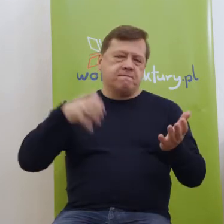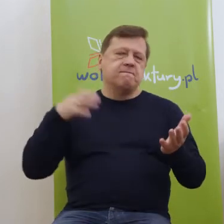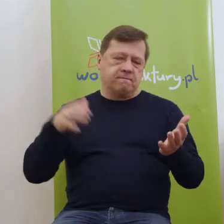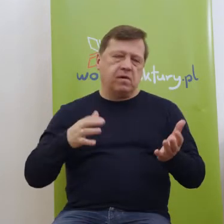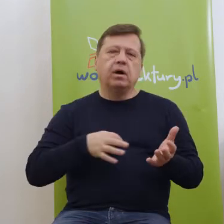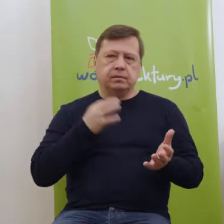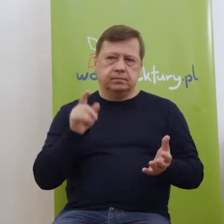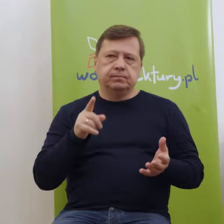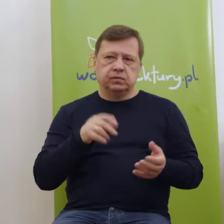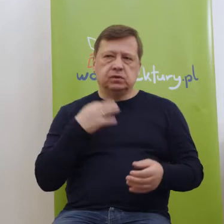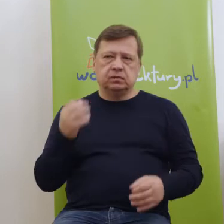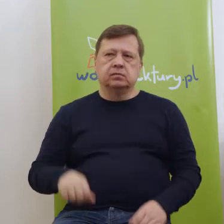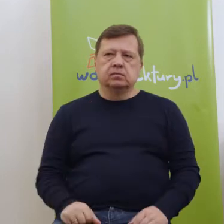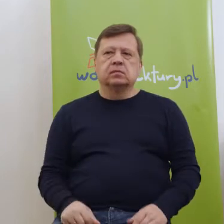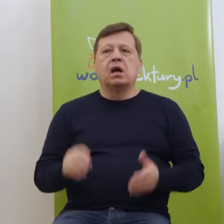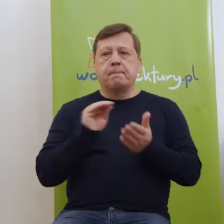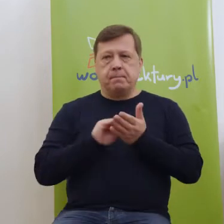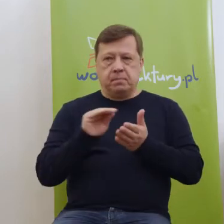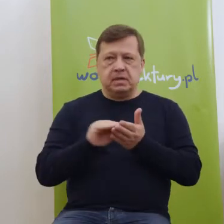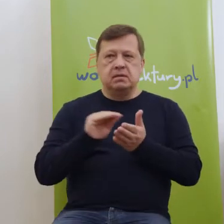duża presja, żeby te powieści pisać.